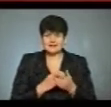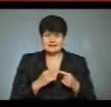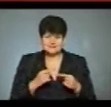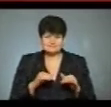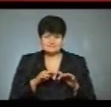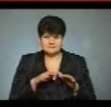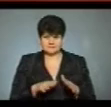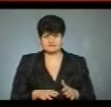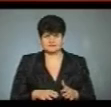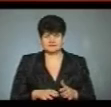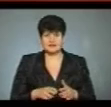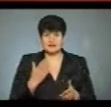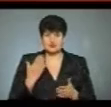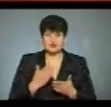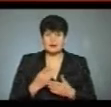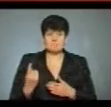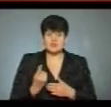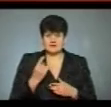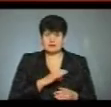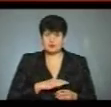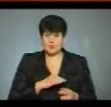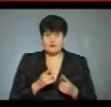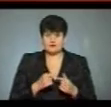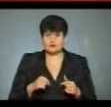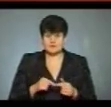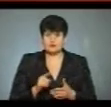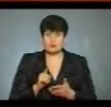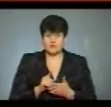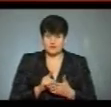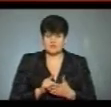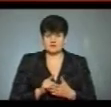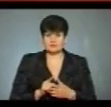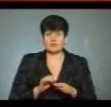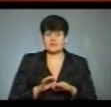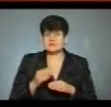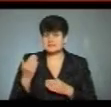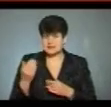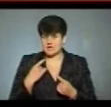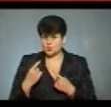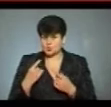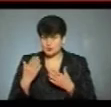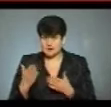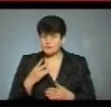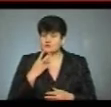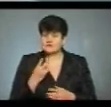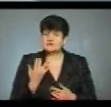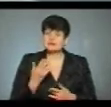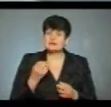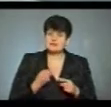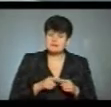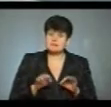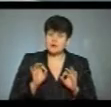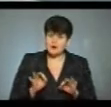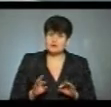заходи. Якщо є первинна профспілкова організація, повинно провести з нею консультації, подивитися, наскільки це виправдано, як